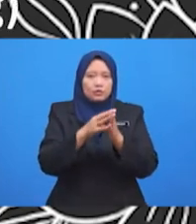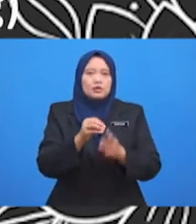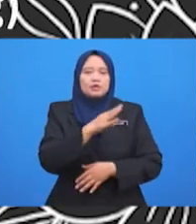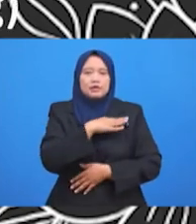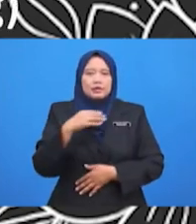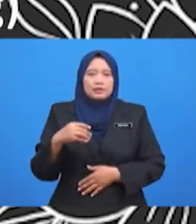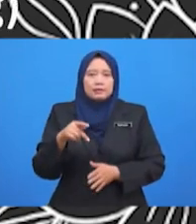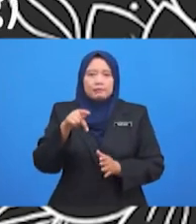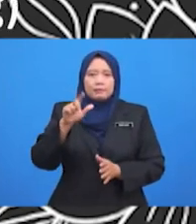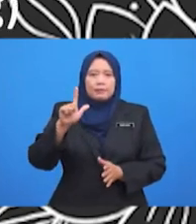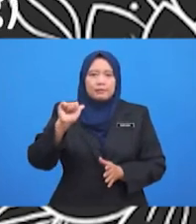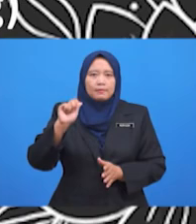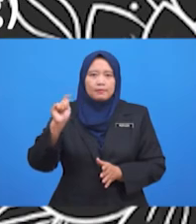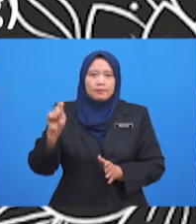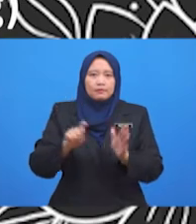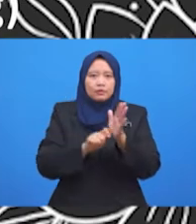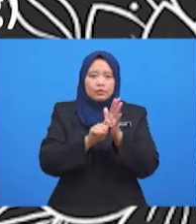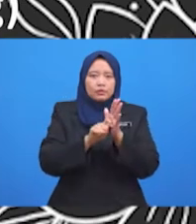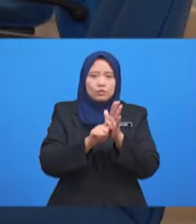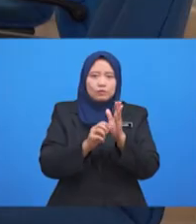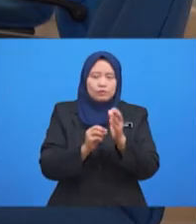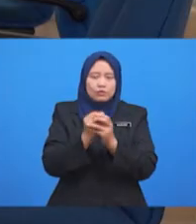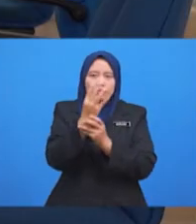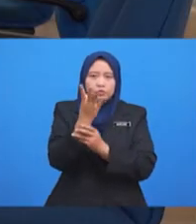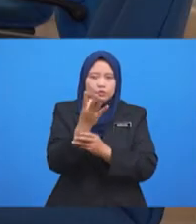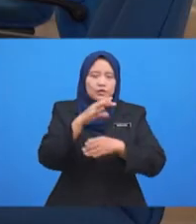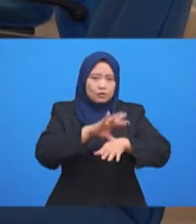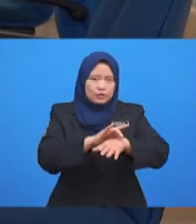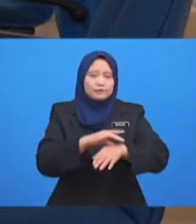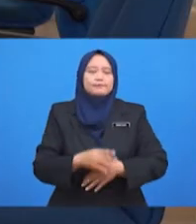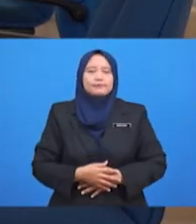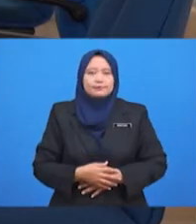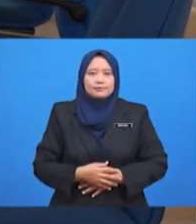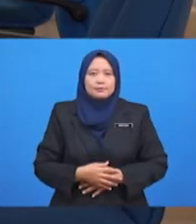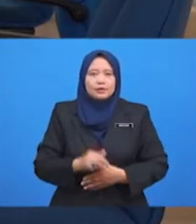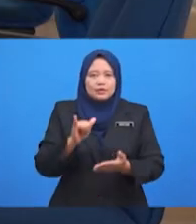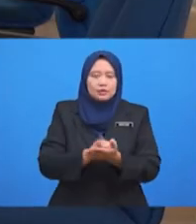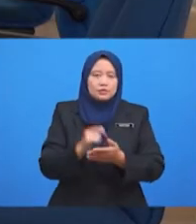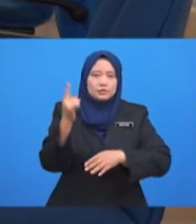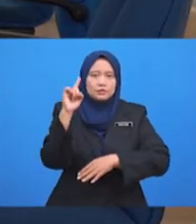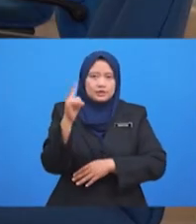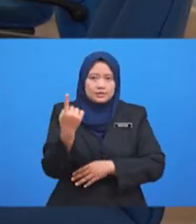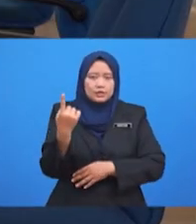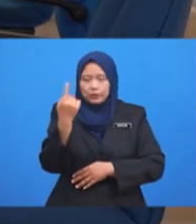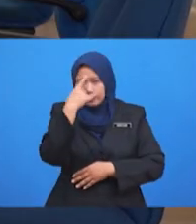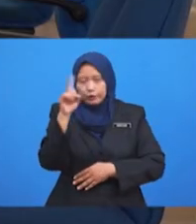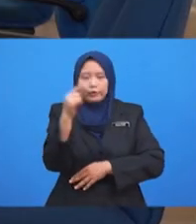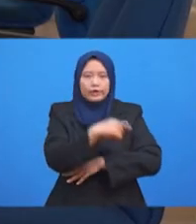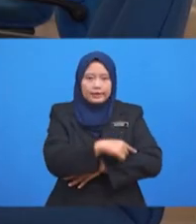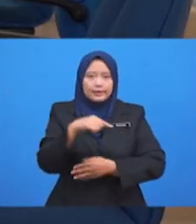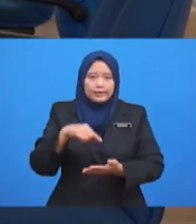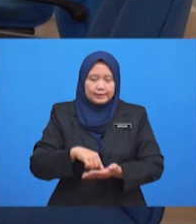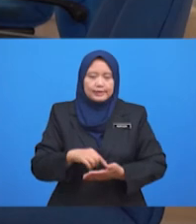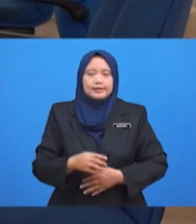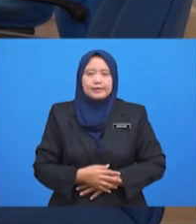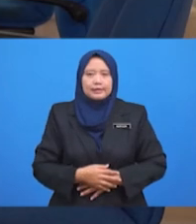tulang iaitu plak pertubuhan tulang. Sekian saja sesi pembelajaran kita pada hari ini. Semoga